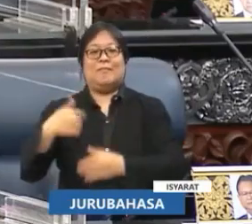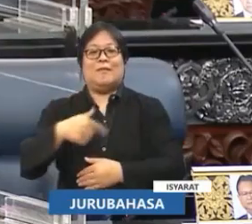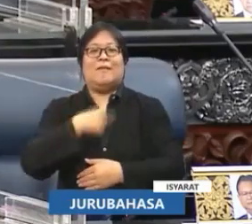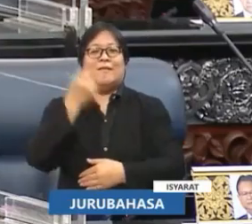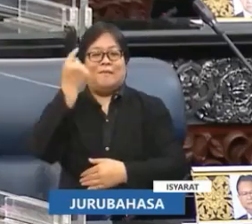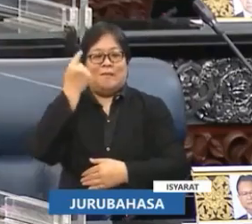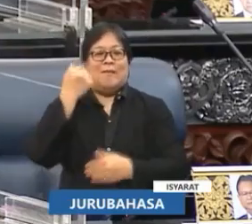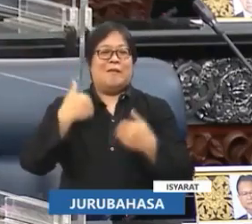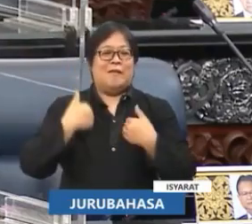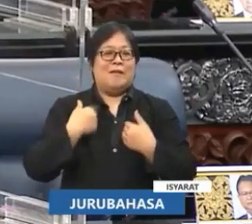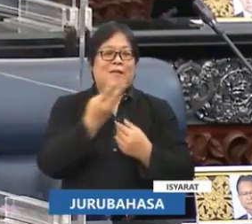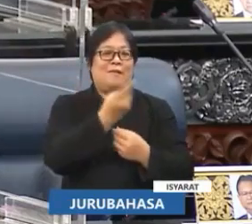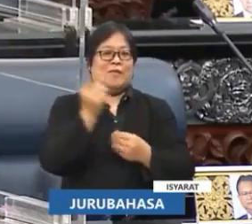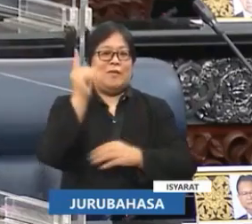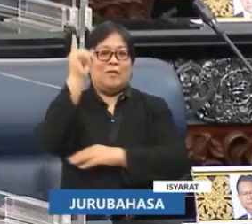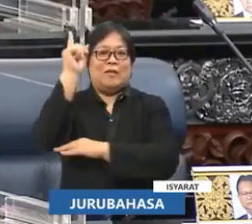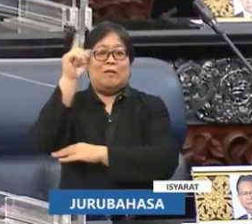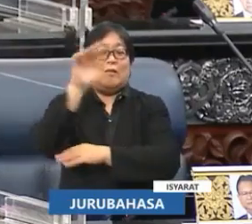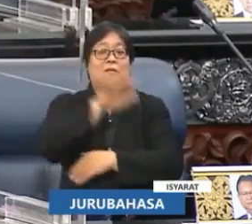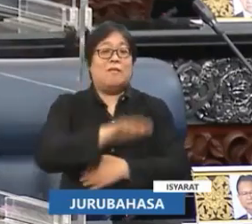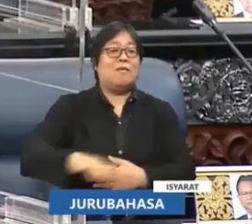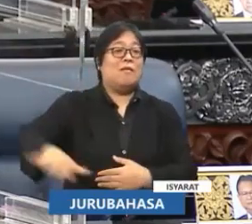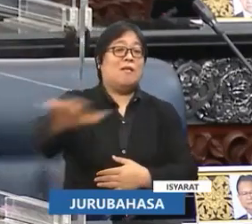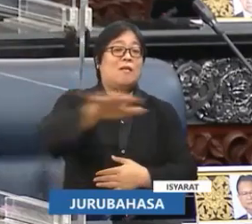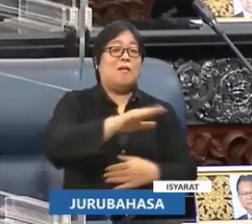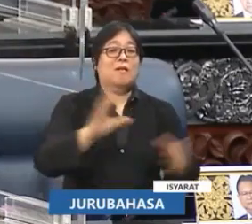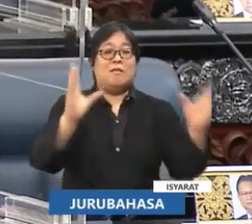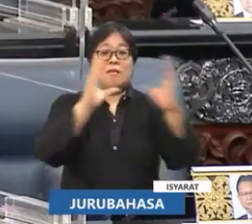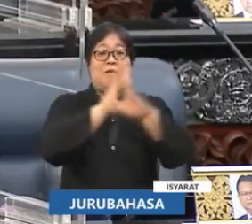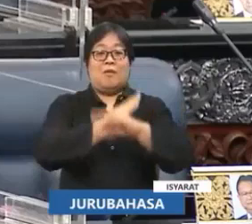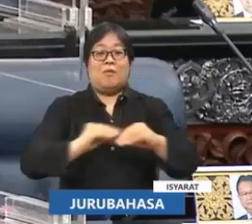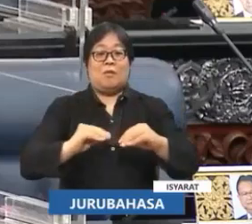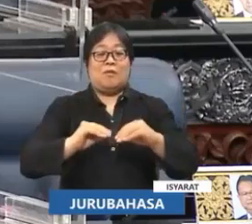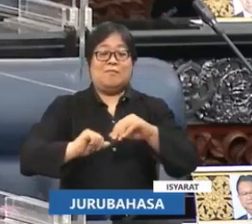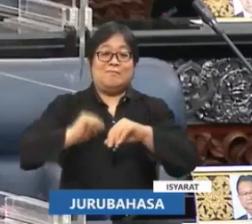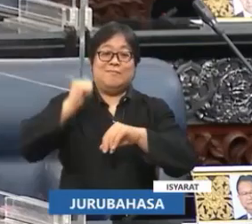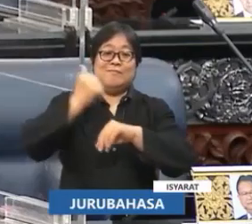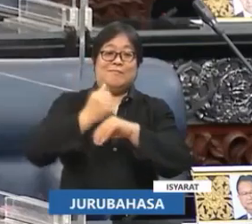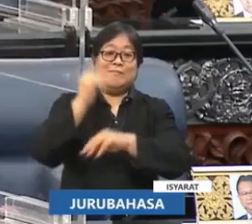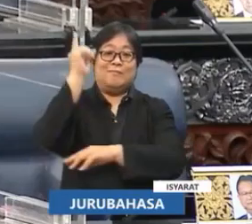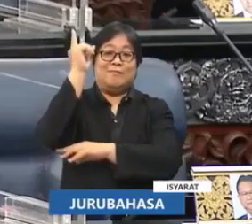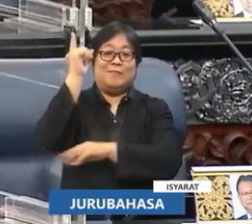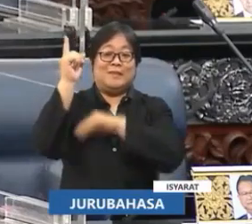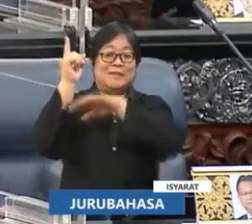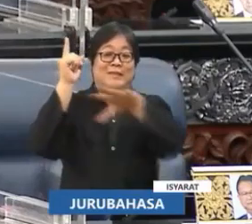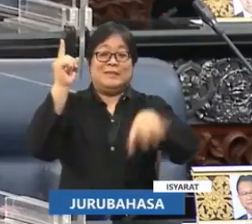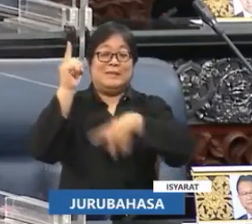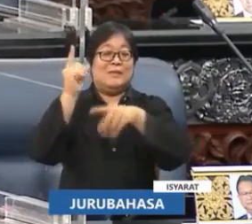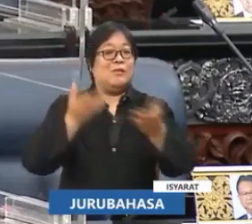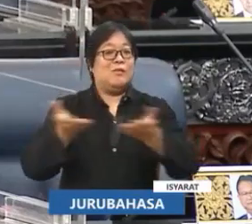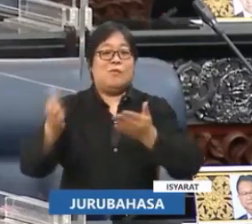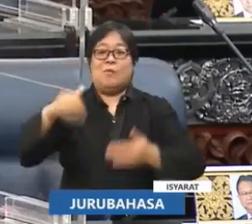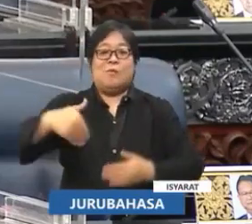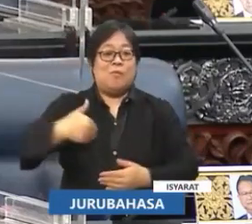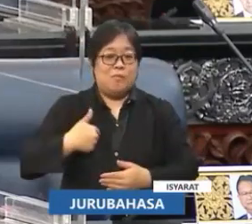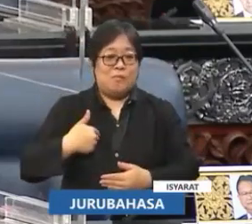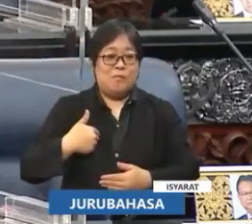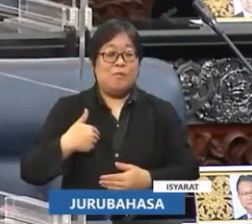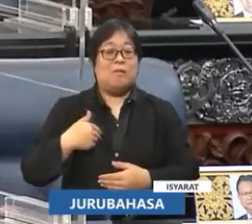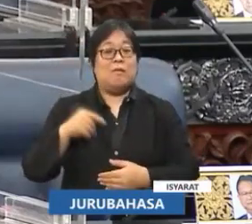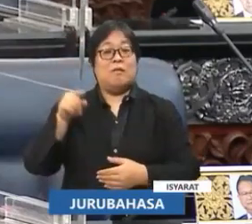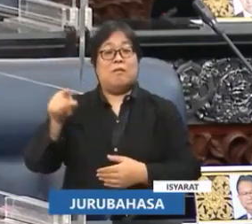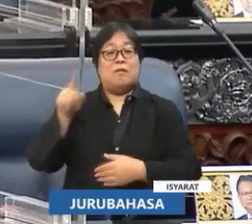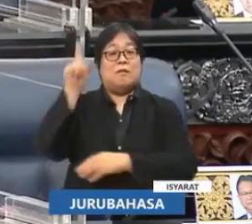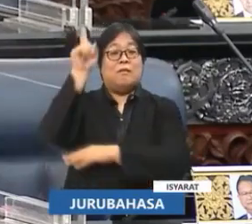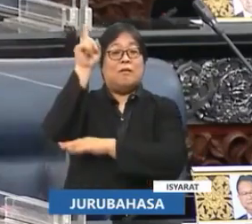ada beberapa tower di Sarawak. Sementara menara dinaikkan tapi servis belum ada. Kebanyakan ini adalah tower yang